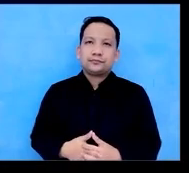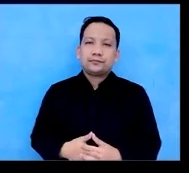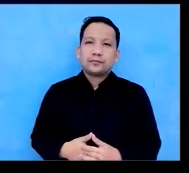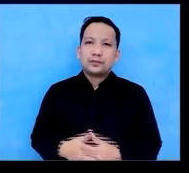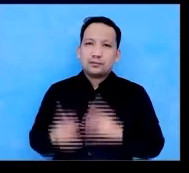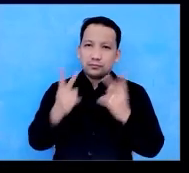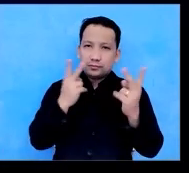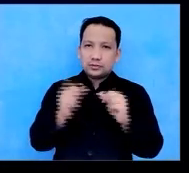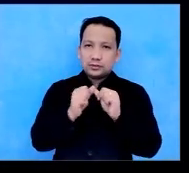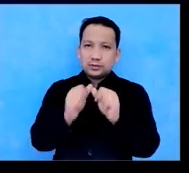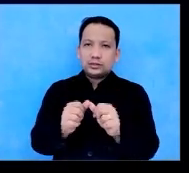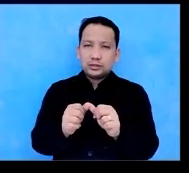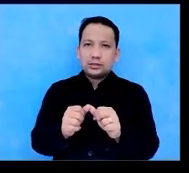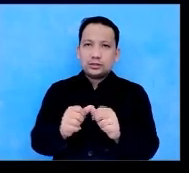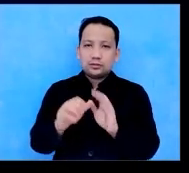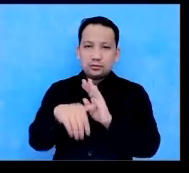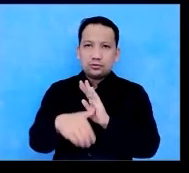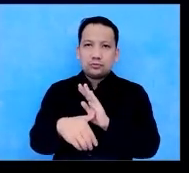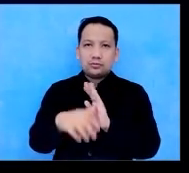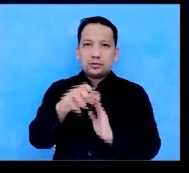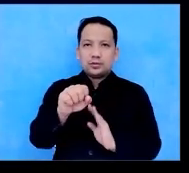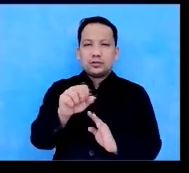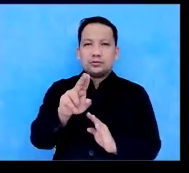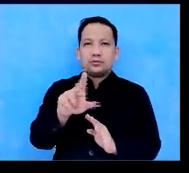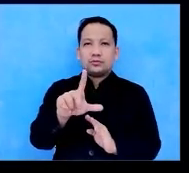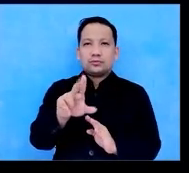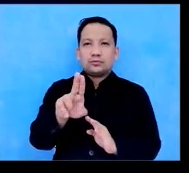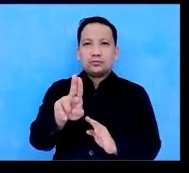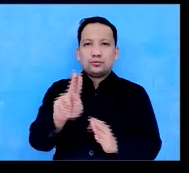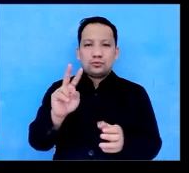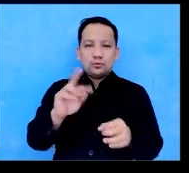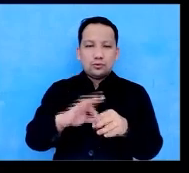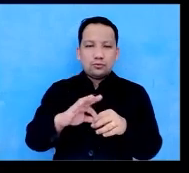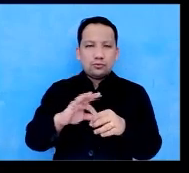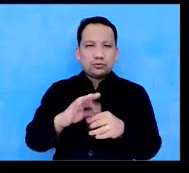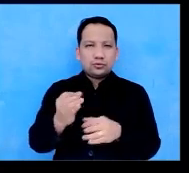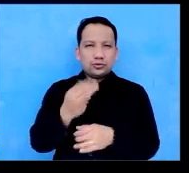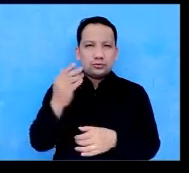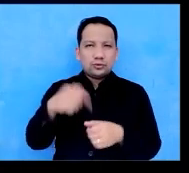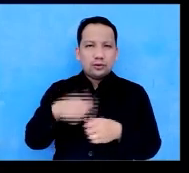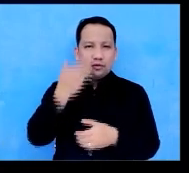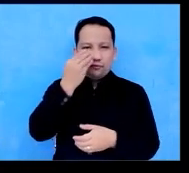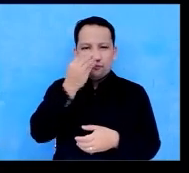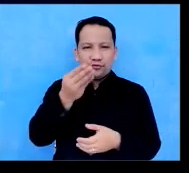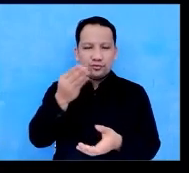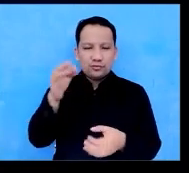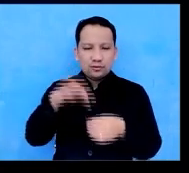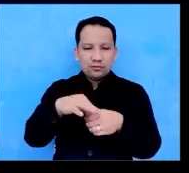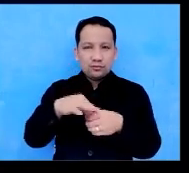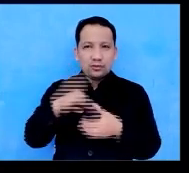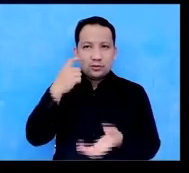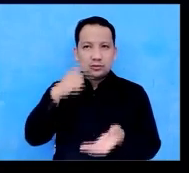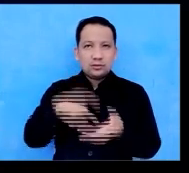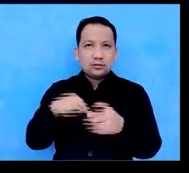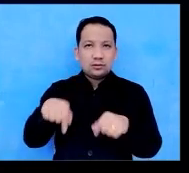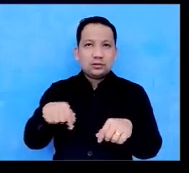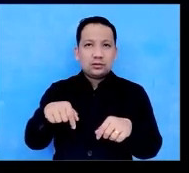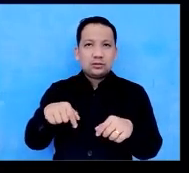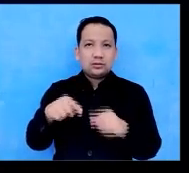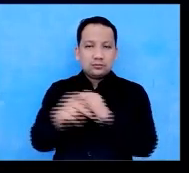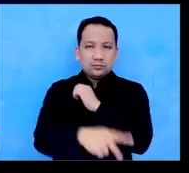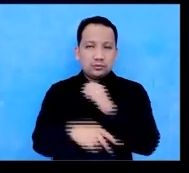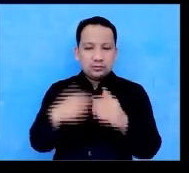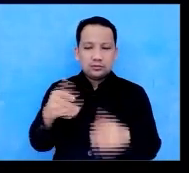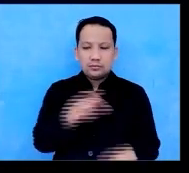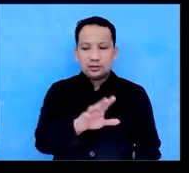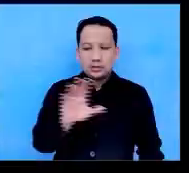Sulu para paigtingin ang voter registration, lalo't mababa ang bilang ng mga nagpaparehistrong botante sa probinsyang ito. Nasa